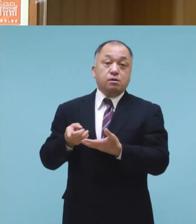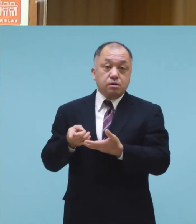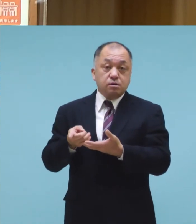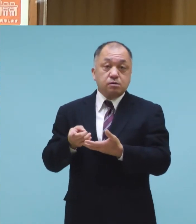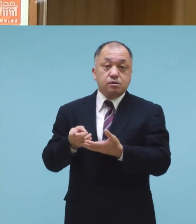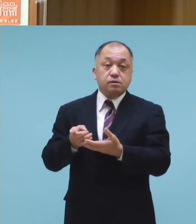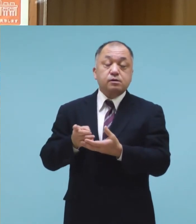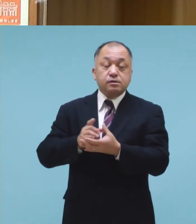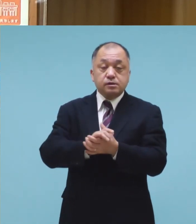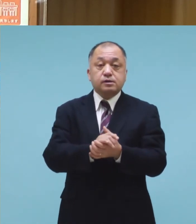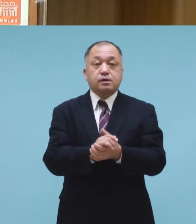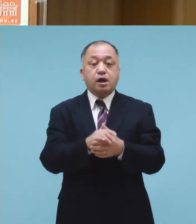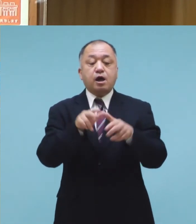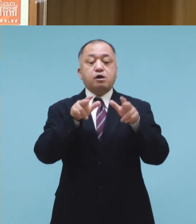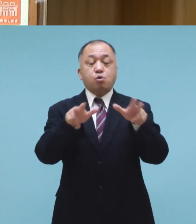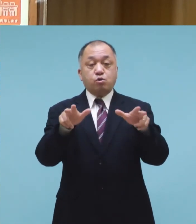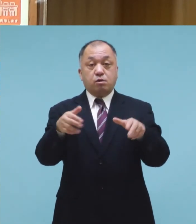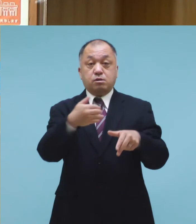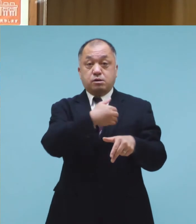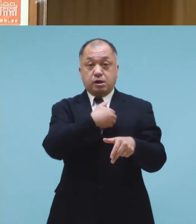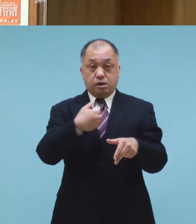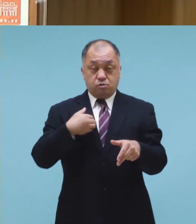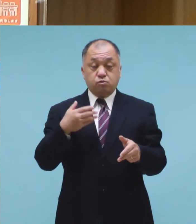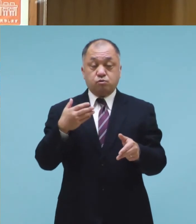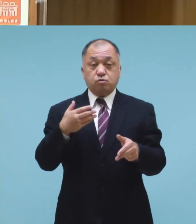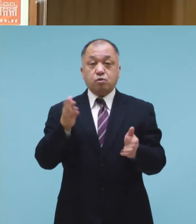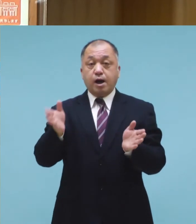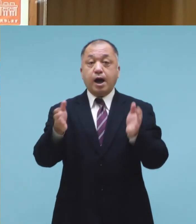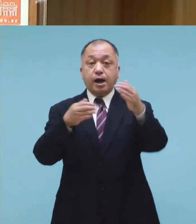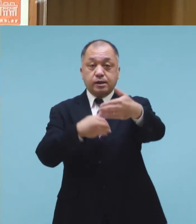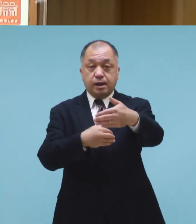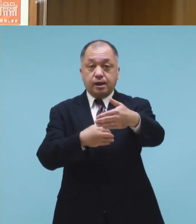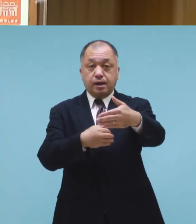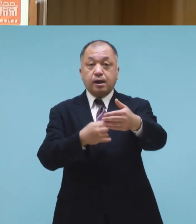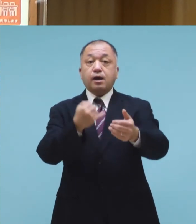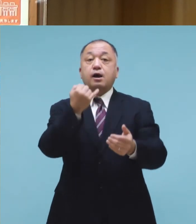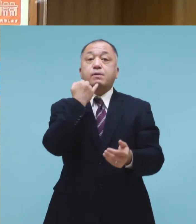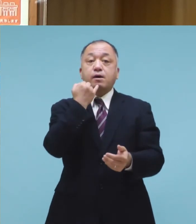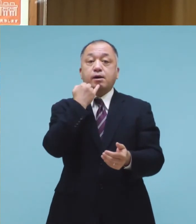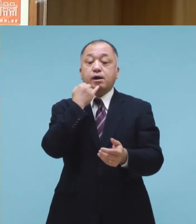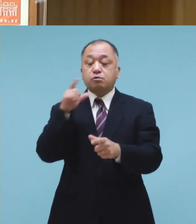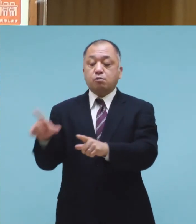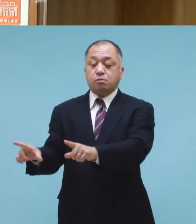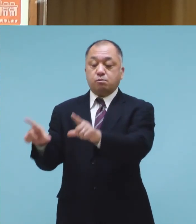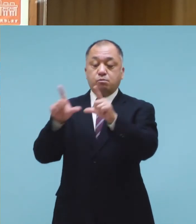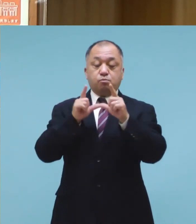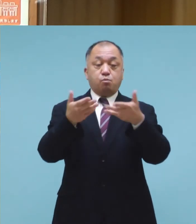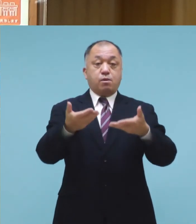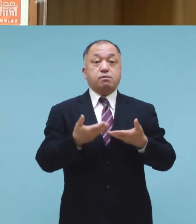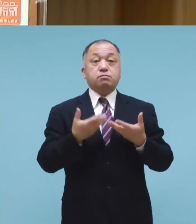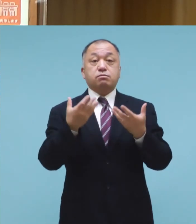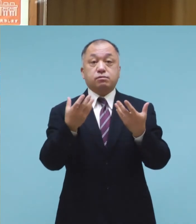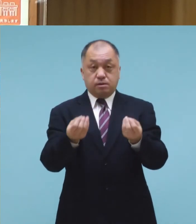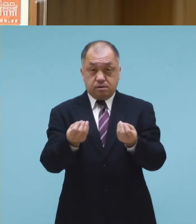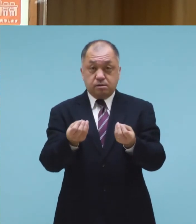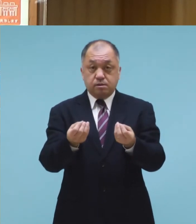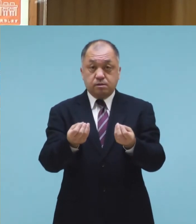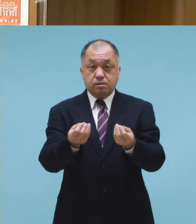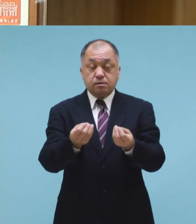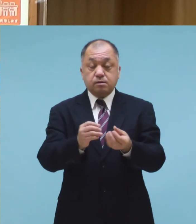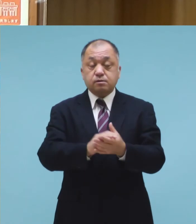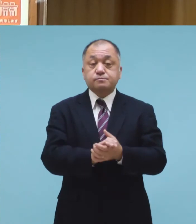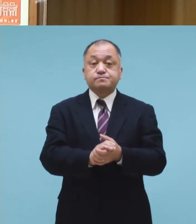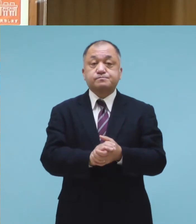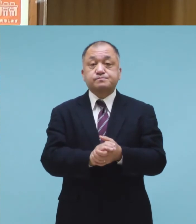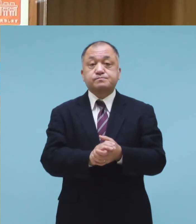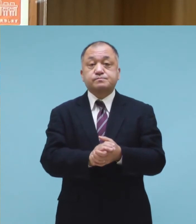裁量の範囲内で可能だということで、まあ、ございましたので、まずそういったところで受け止めています。